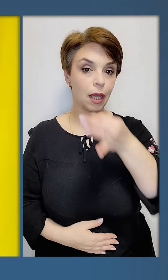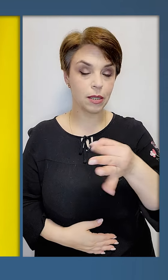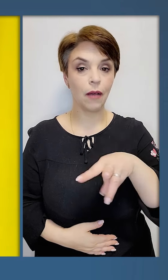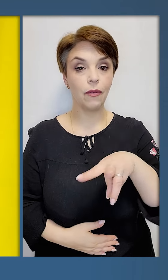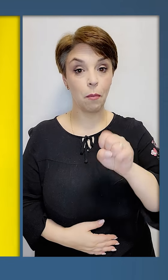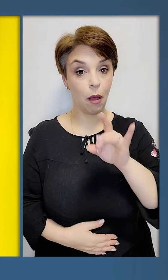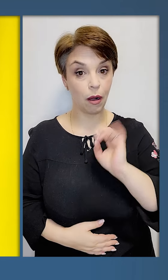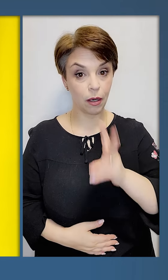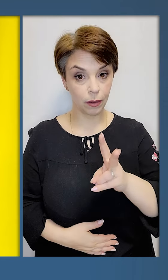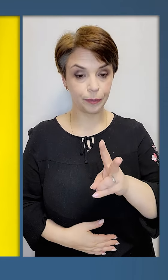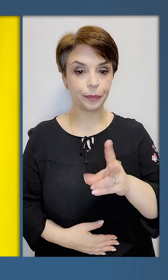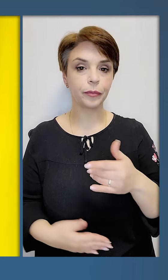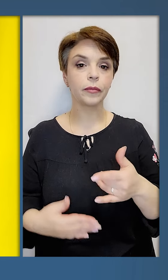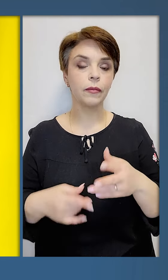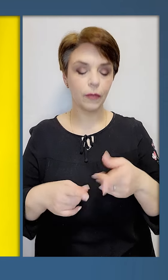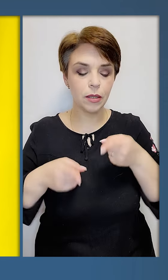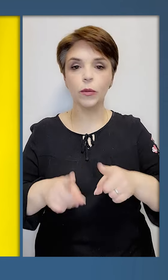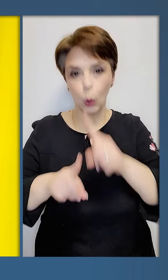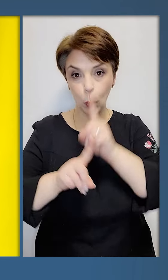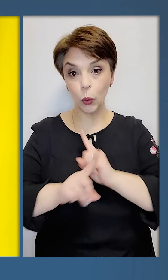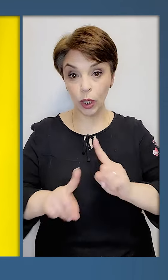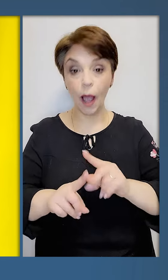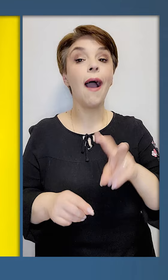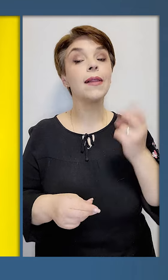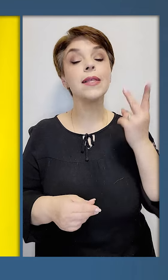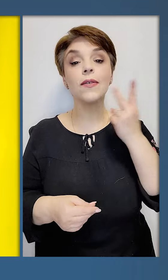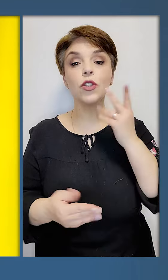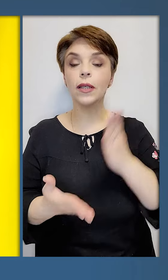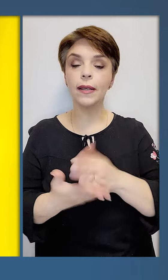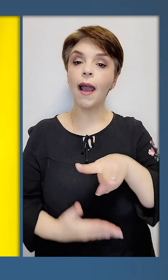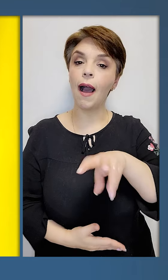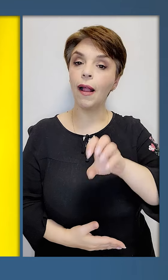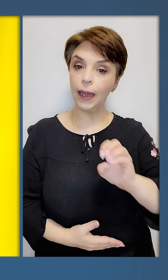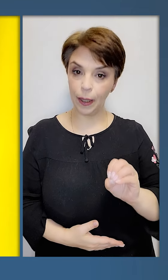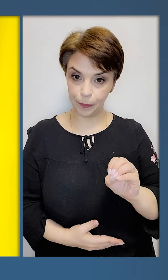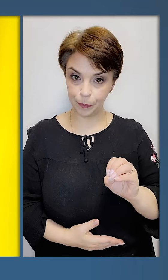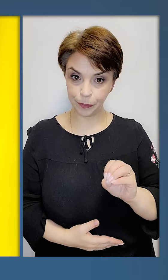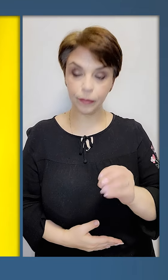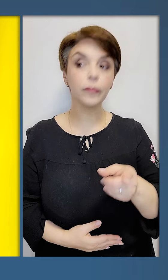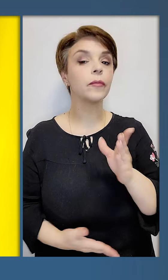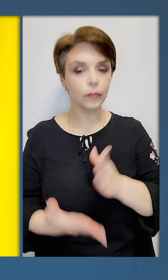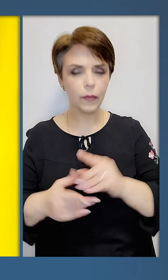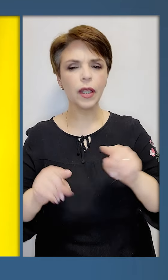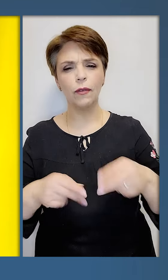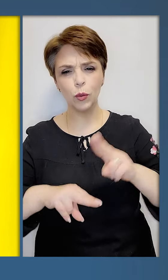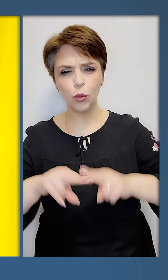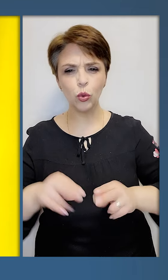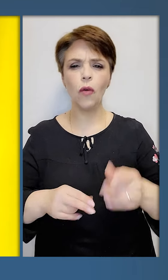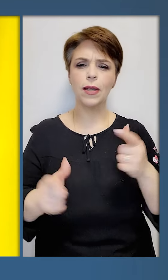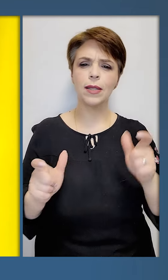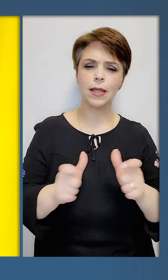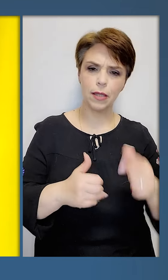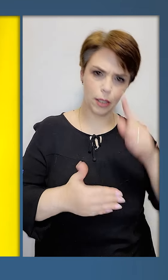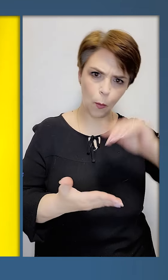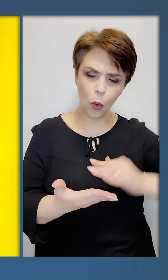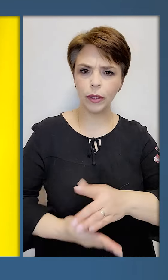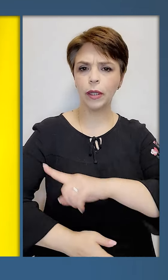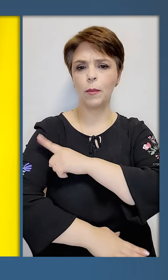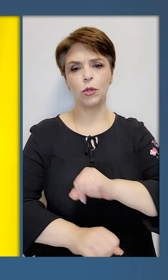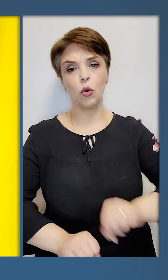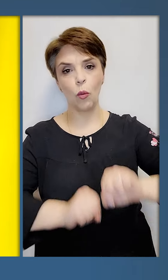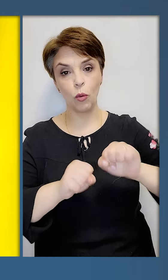сказав Марк, this not unique, але завжди є але. Так, є і відбудова, і санкційна політика, посилення